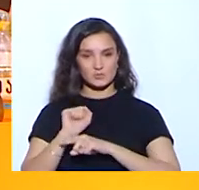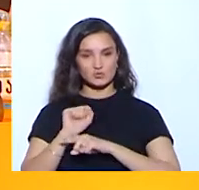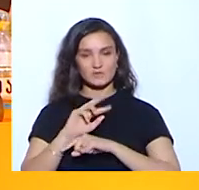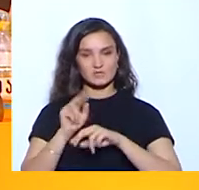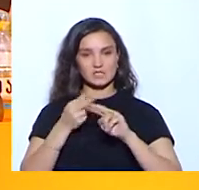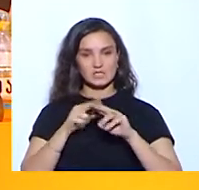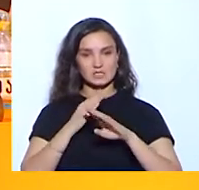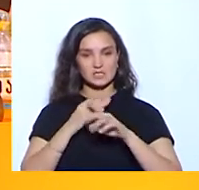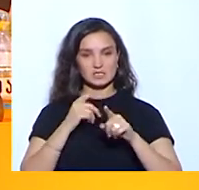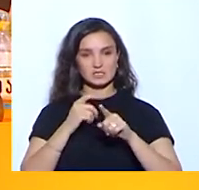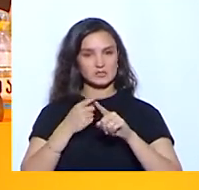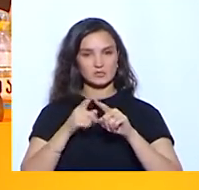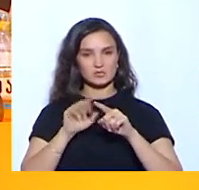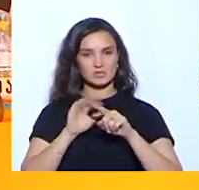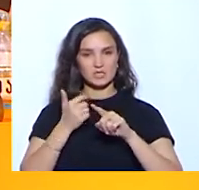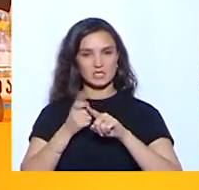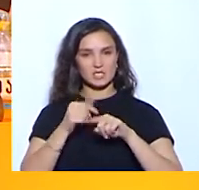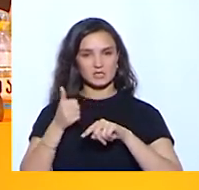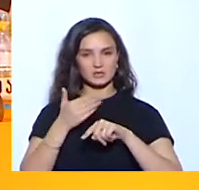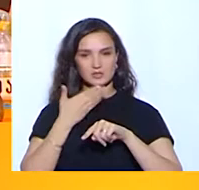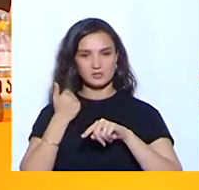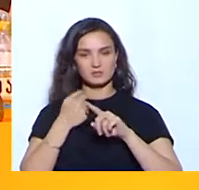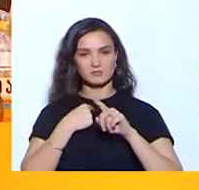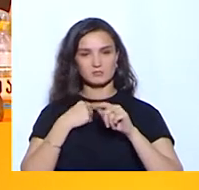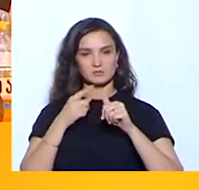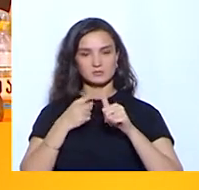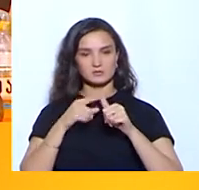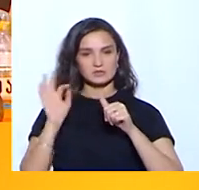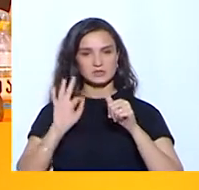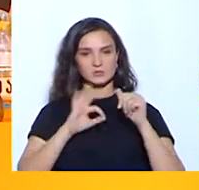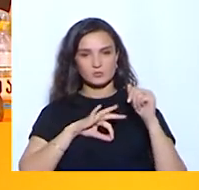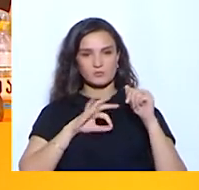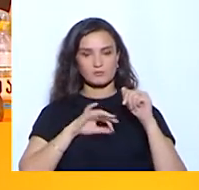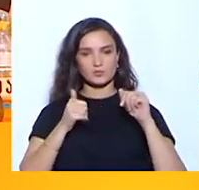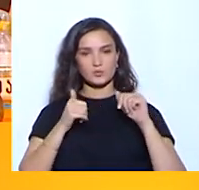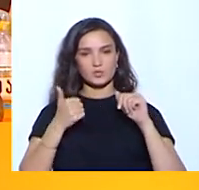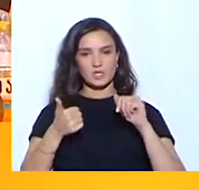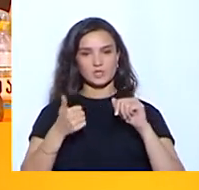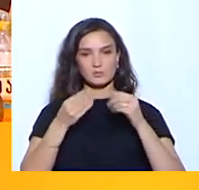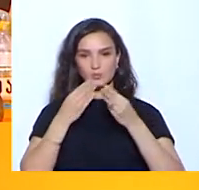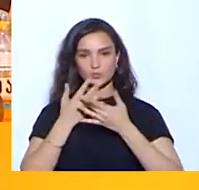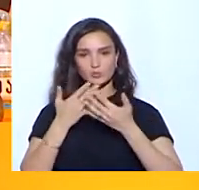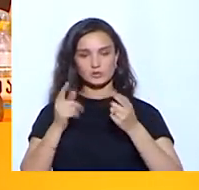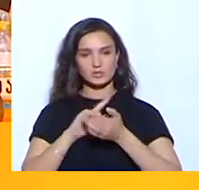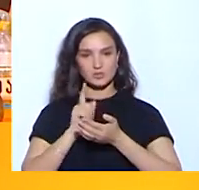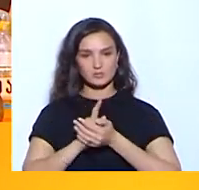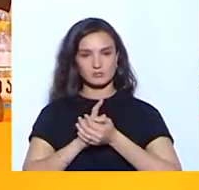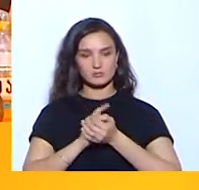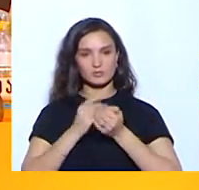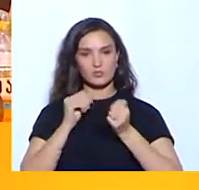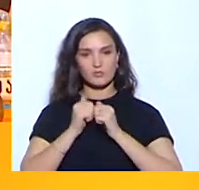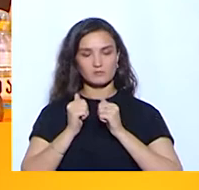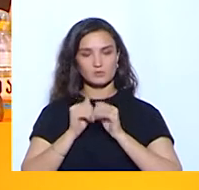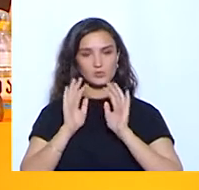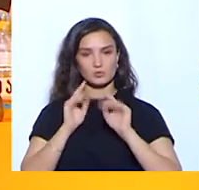არის არც თუ ისე კარგი არჩევანი. მე ხას უსვამ სისტემატური მოხმარებისათვის, ანუ როგორი კარგი პროდუქტიც არ უნდა იყოს, თუ